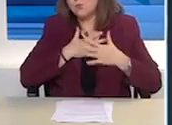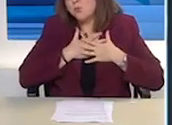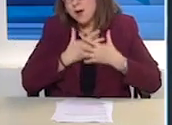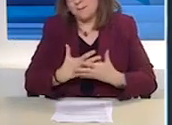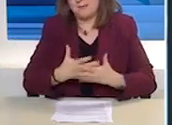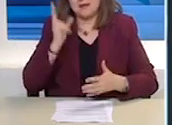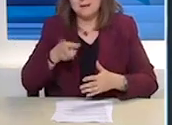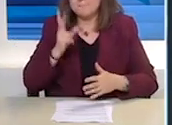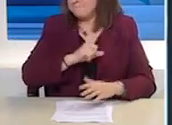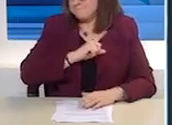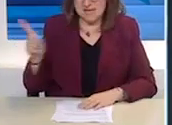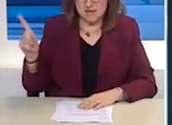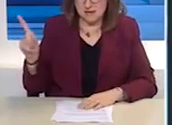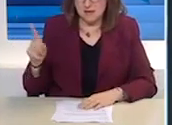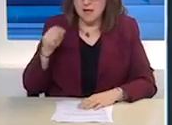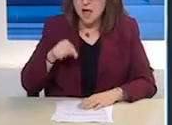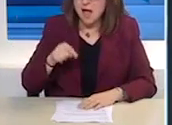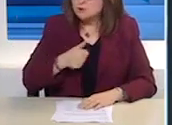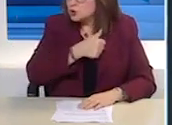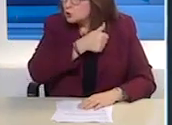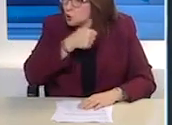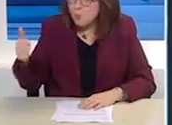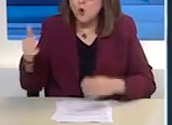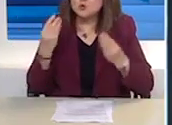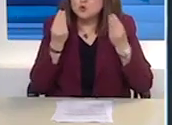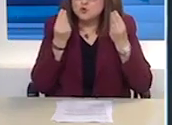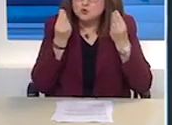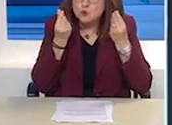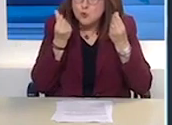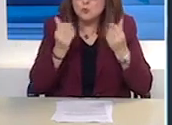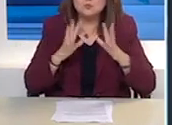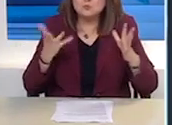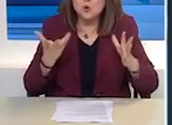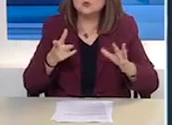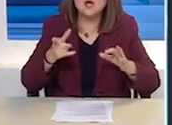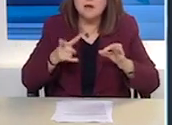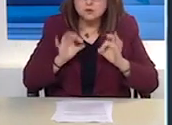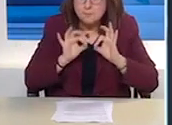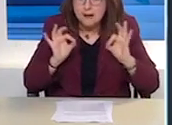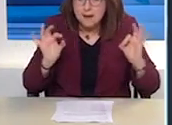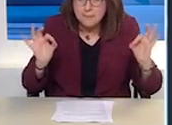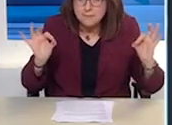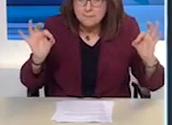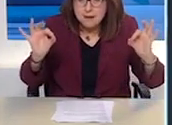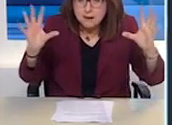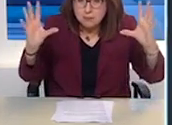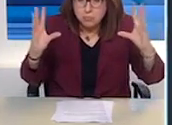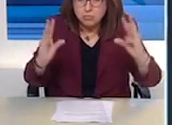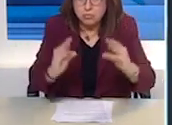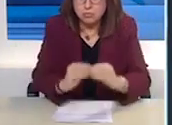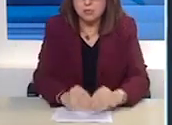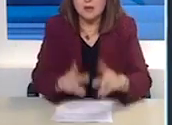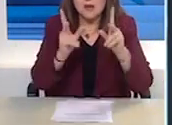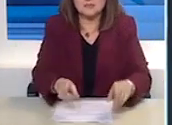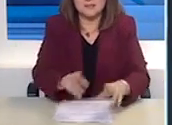για να σπάσουμε την αλυσίδα μετάδοσης του ιού. Να μείνουμε στο σπίτι. Αυτό είναι το στοίχημα. Αυτό είναι το νόημα. Όλη